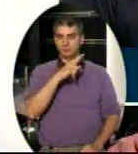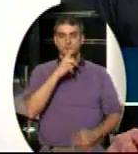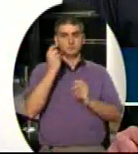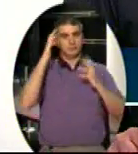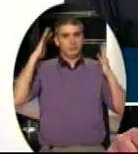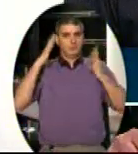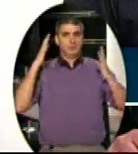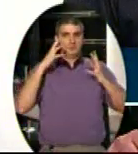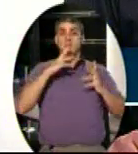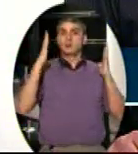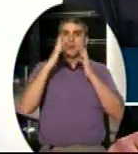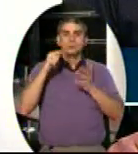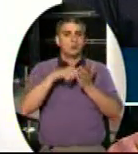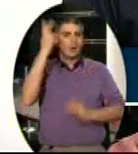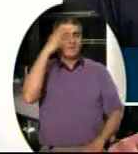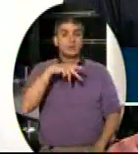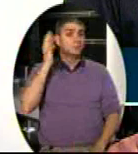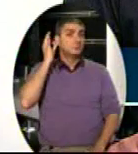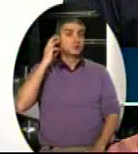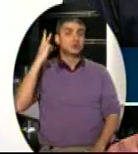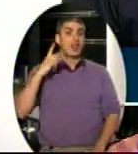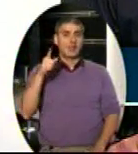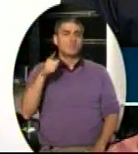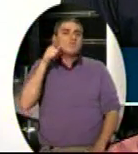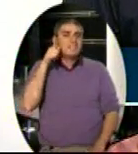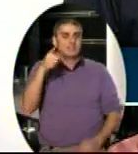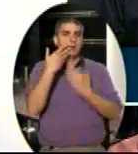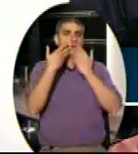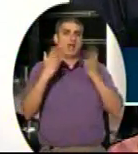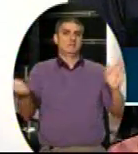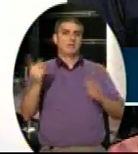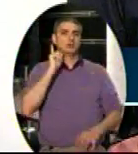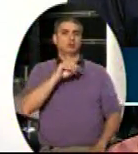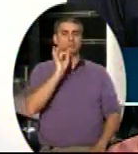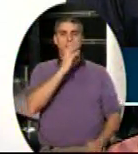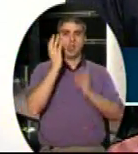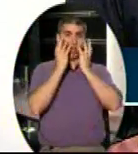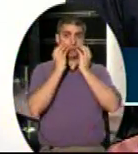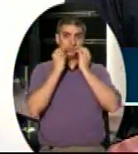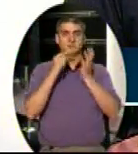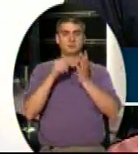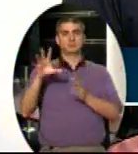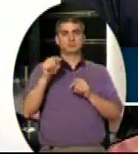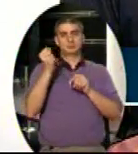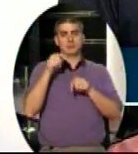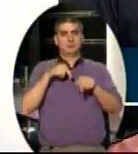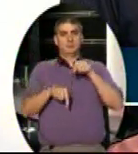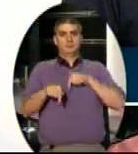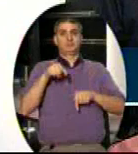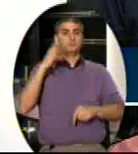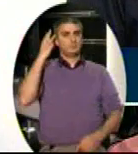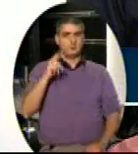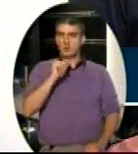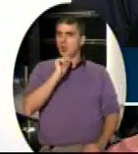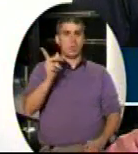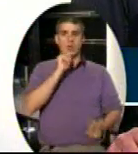נלחצו שם. נלחצו שם כי הם הבינו ששלי יחימוביץ' היא זו שחשפה למעשה את השם של אמיר פרץ, ולכן הם לוקחים צעד אחורה. שלי יחימוביץ'